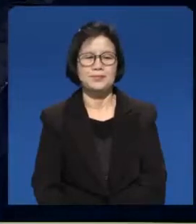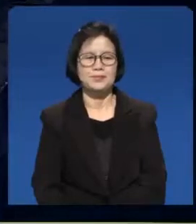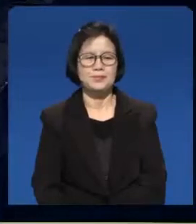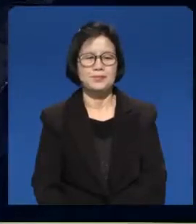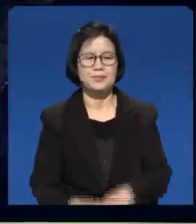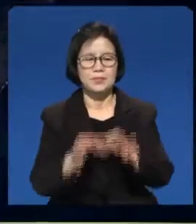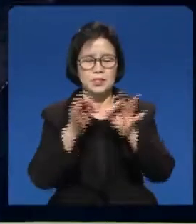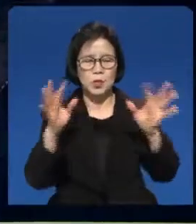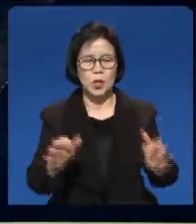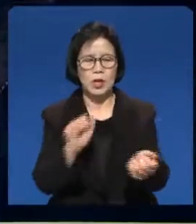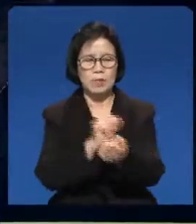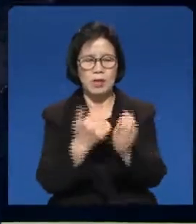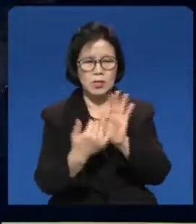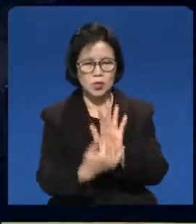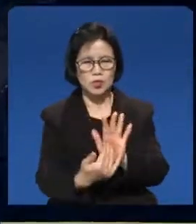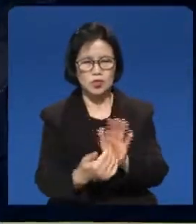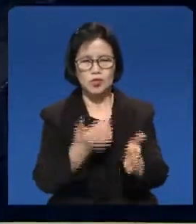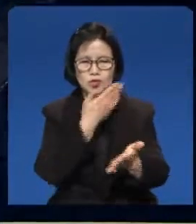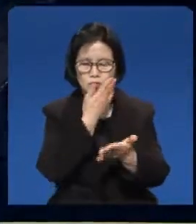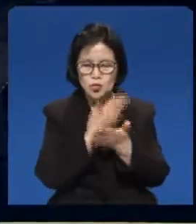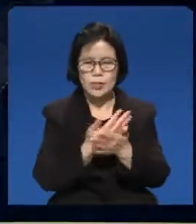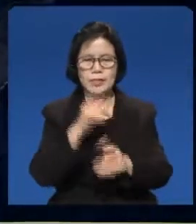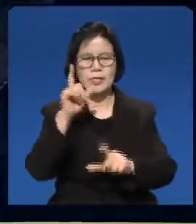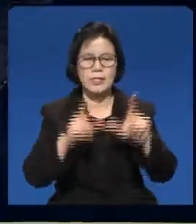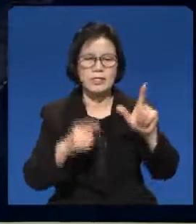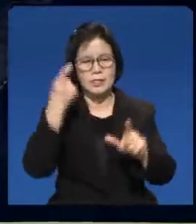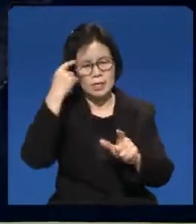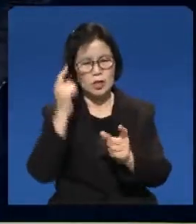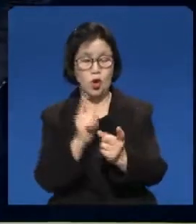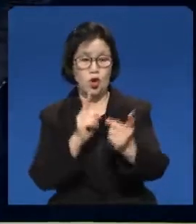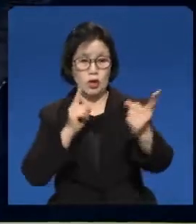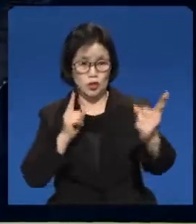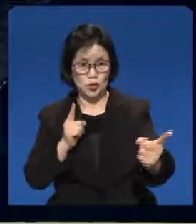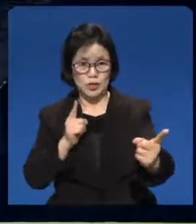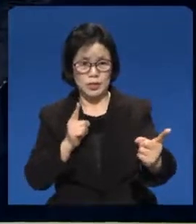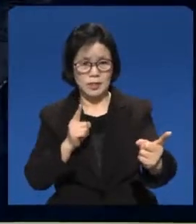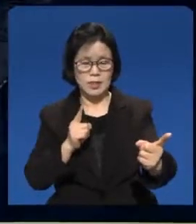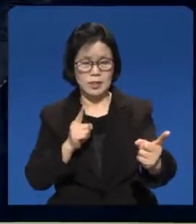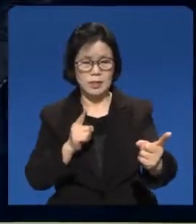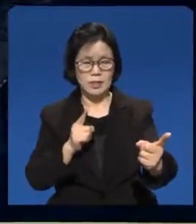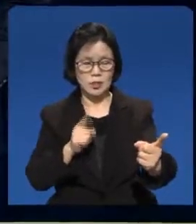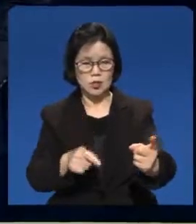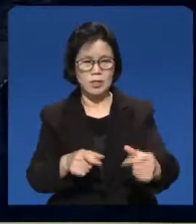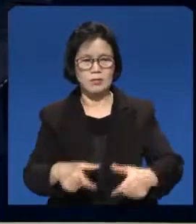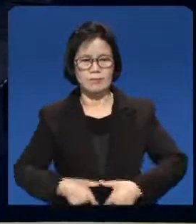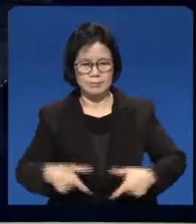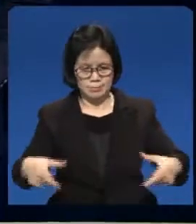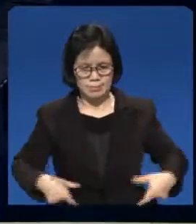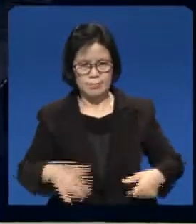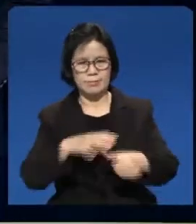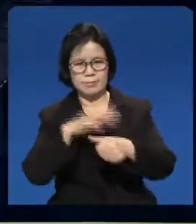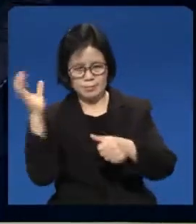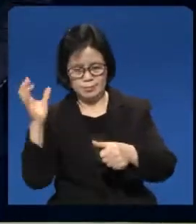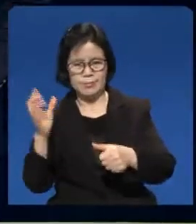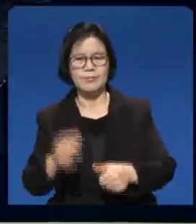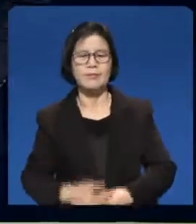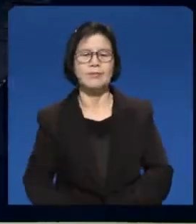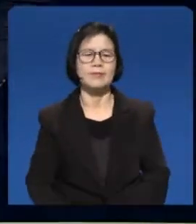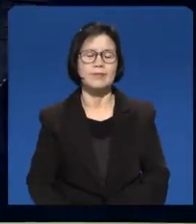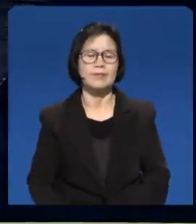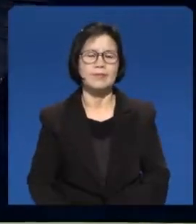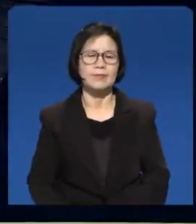그동안 방역 조치의 중요한 상징으로 여겼던 사회적 거리두기를 이 조치를 과감하게 해제하고자 합니다.